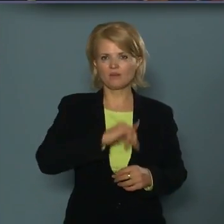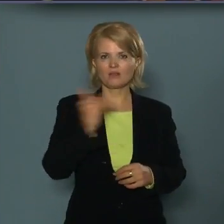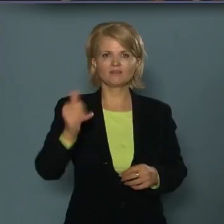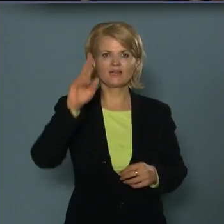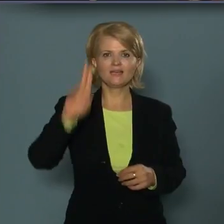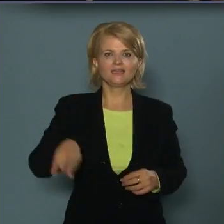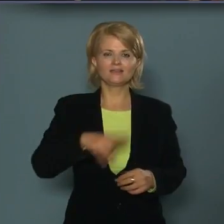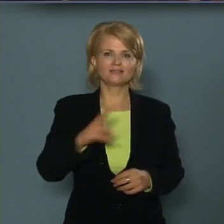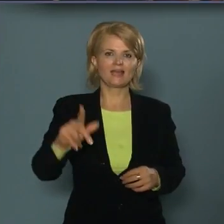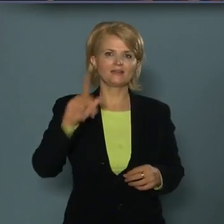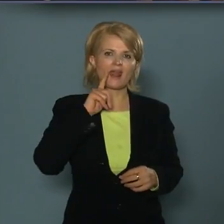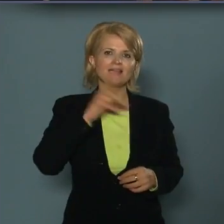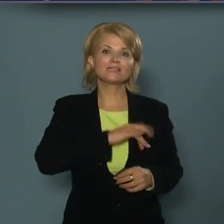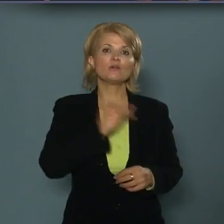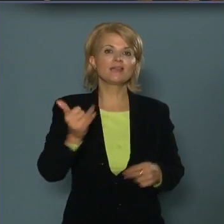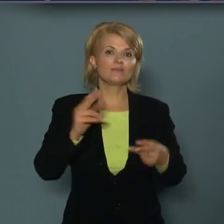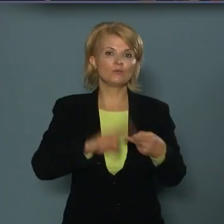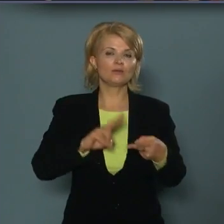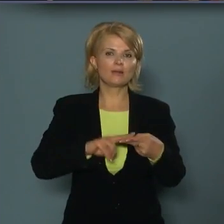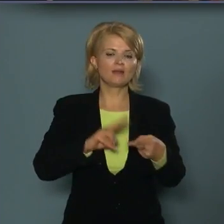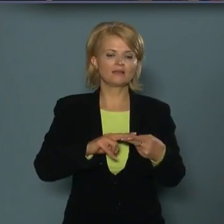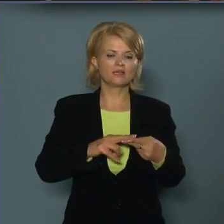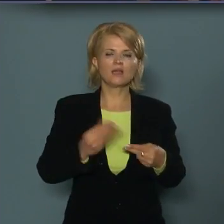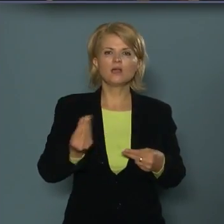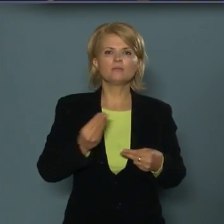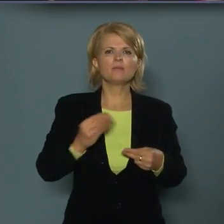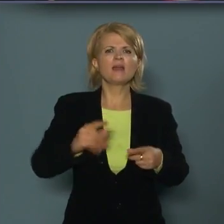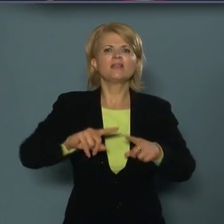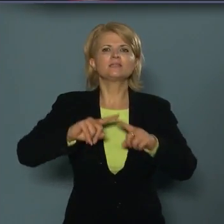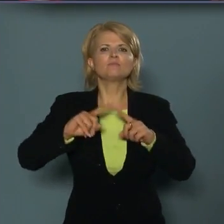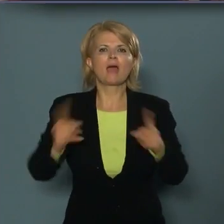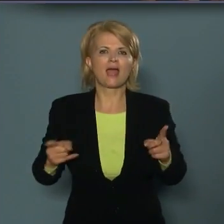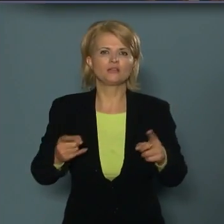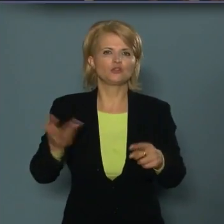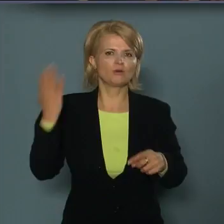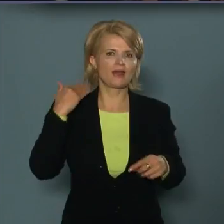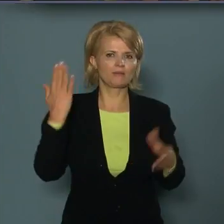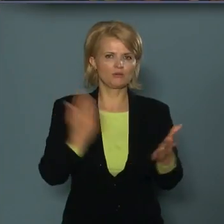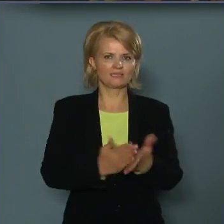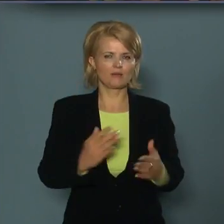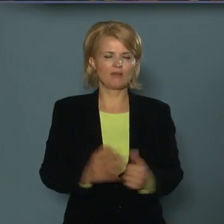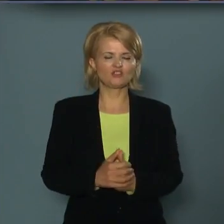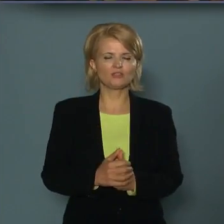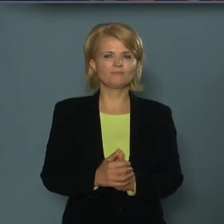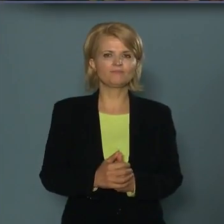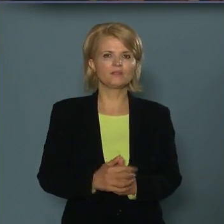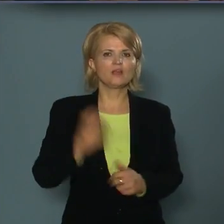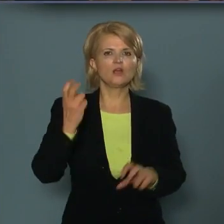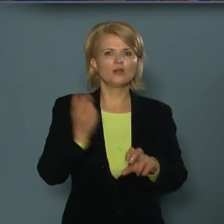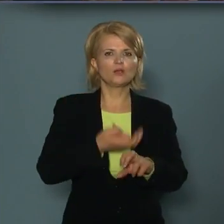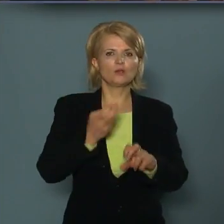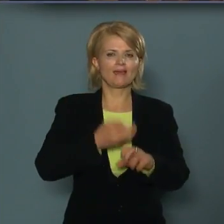Szent László évet ünneplünk. Miben lesz eltérő ez a program a korábbiakhoz képest? A